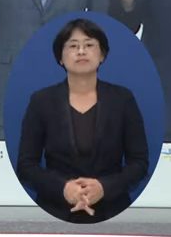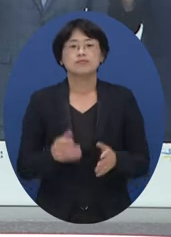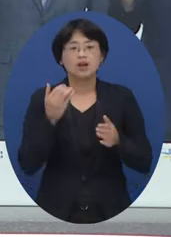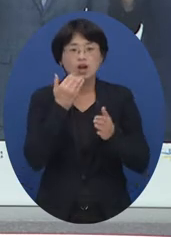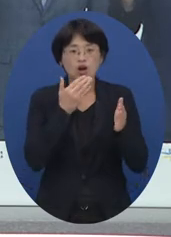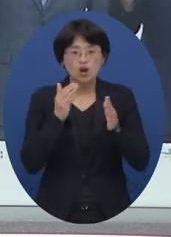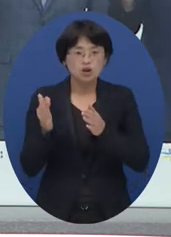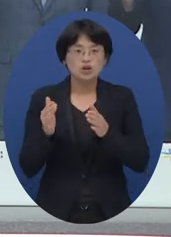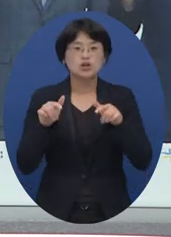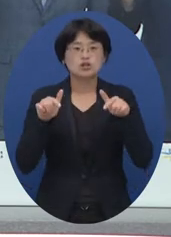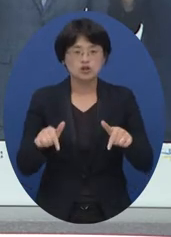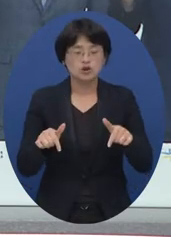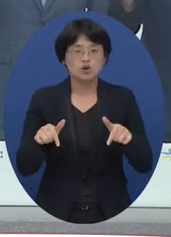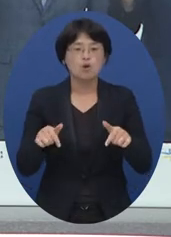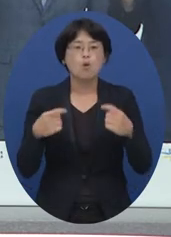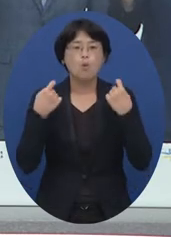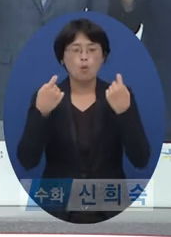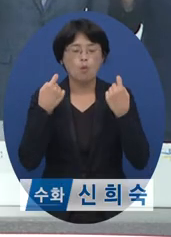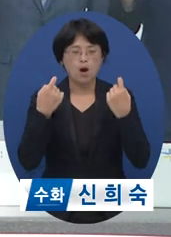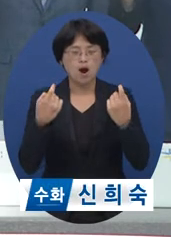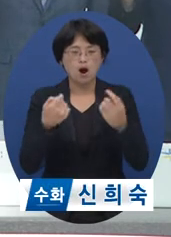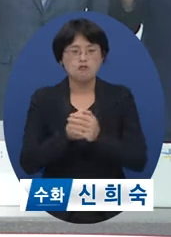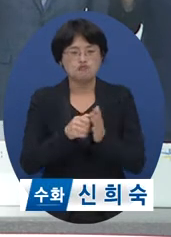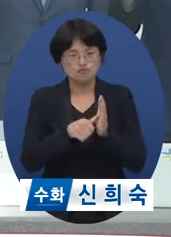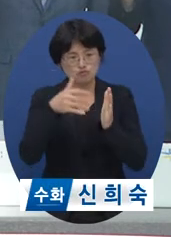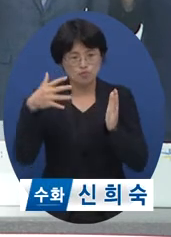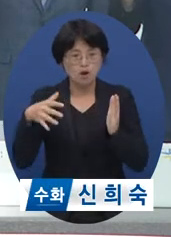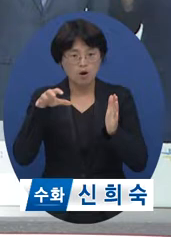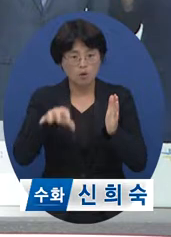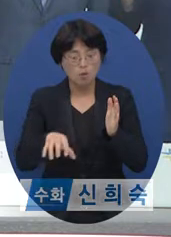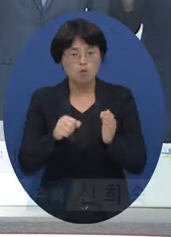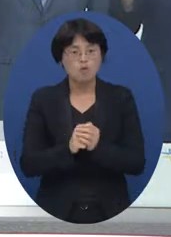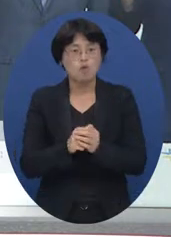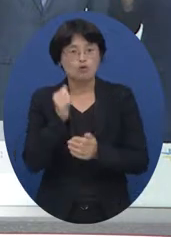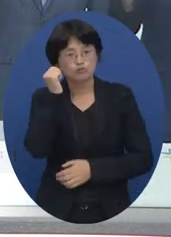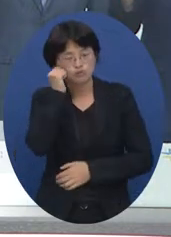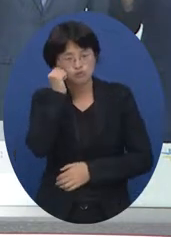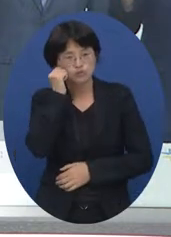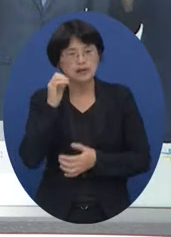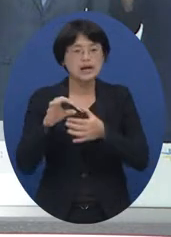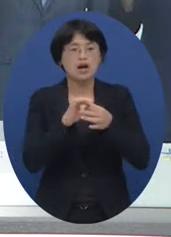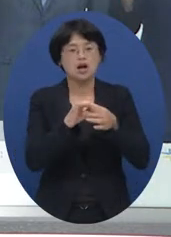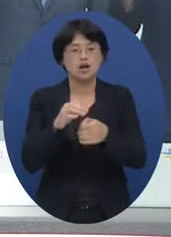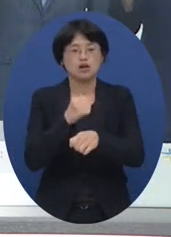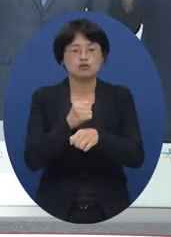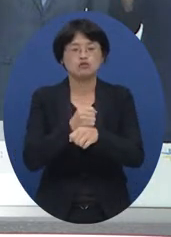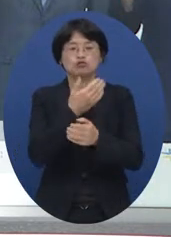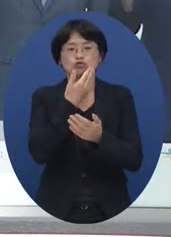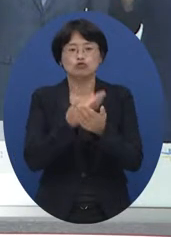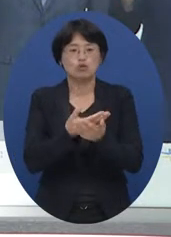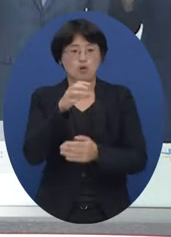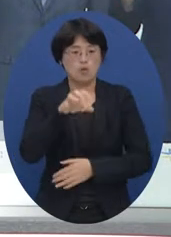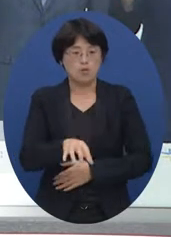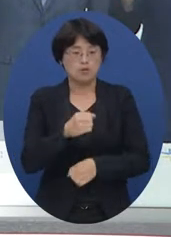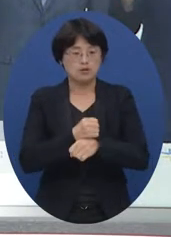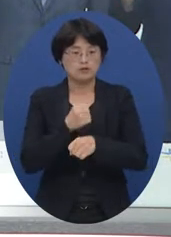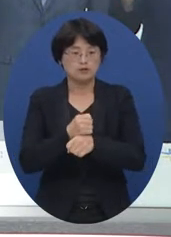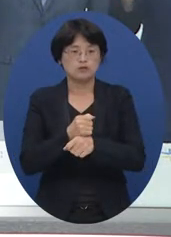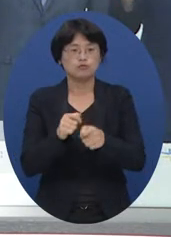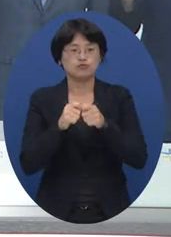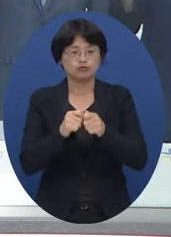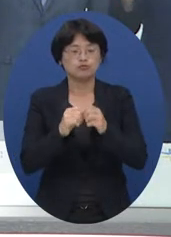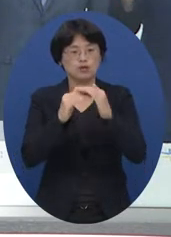경기 서부 지역의 유명 관광지들을 연결해 숙박과 쇼핑, 관광이 모두 가능한 체류형 문화관광 허브를 만들겠다는 구상이